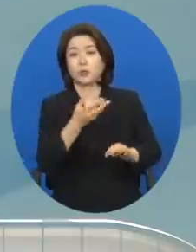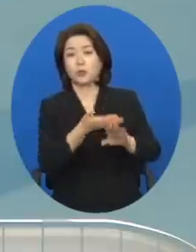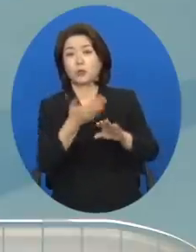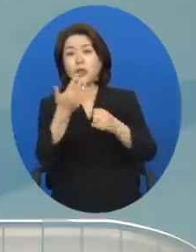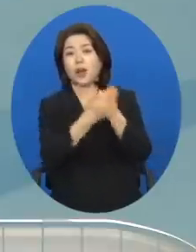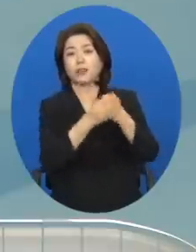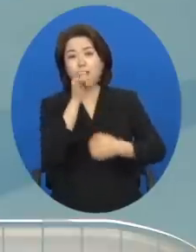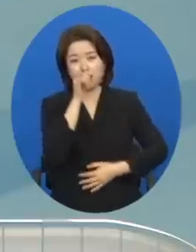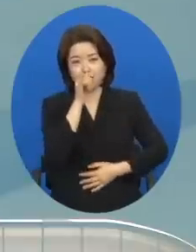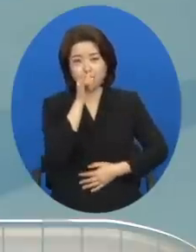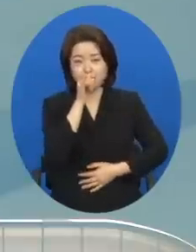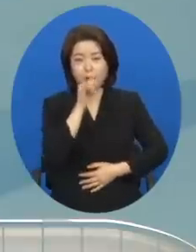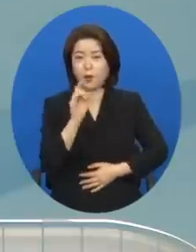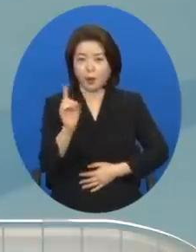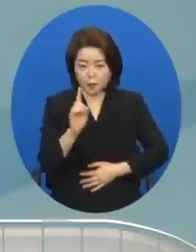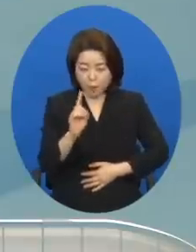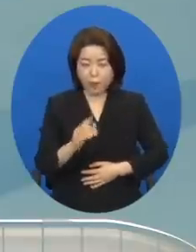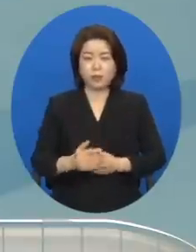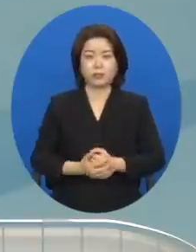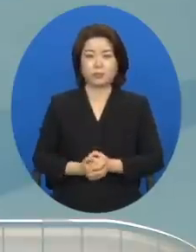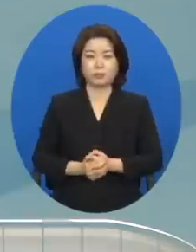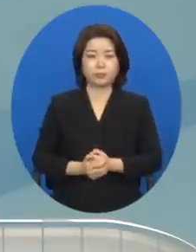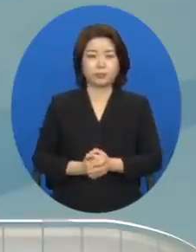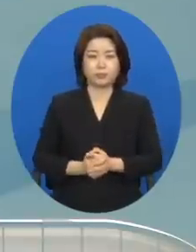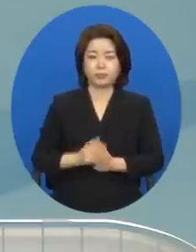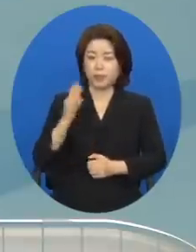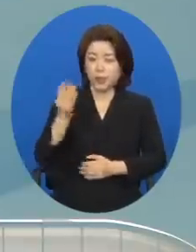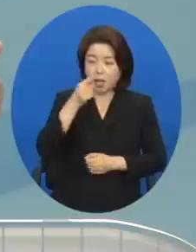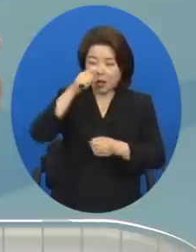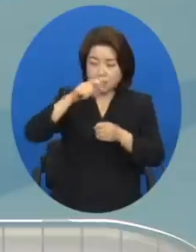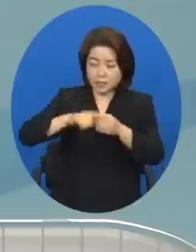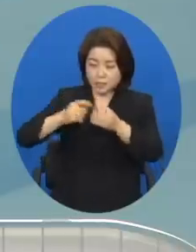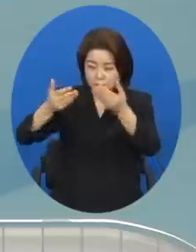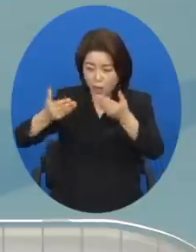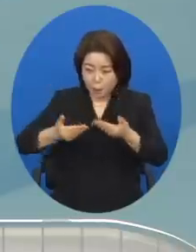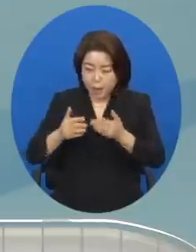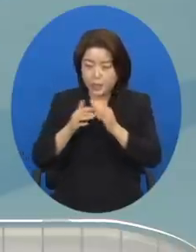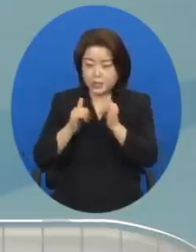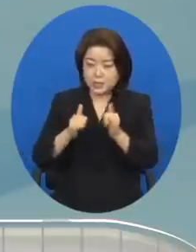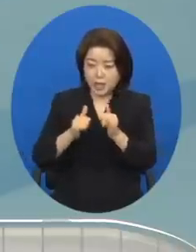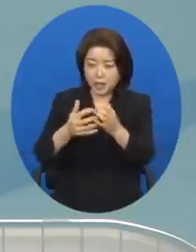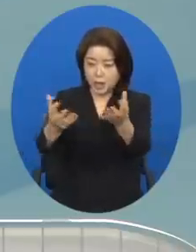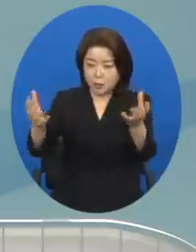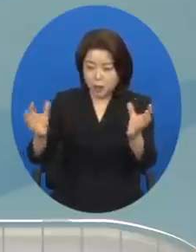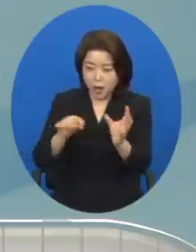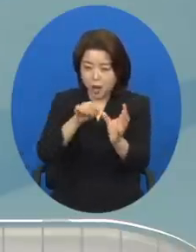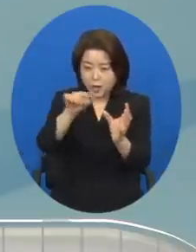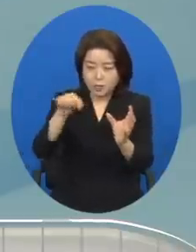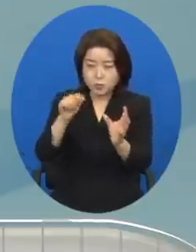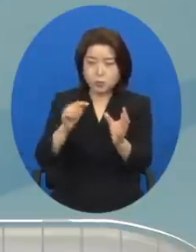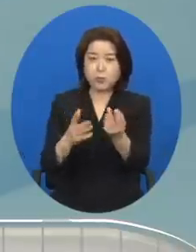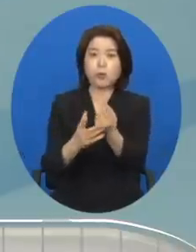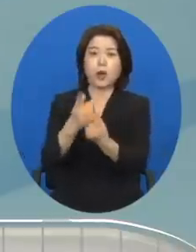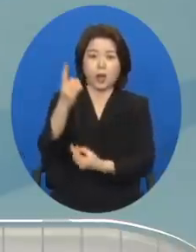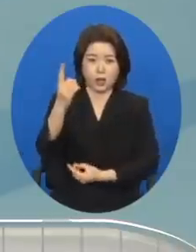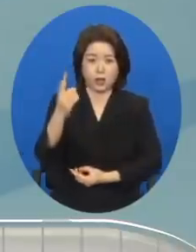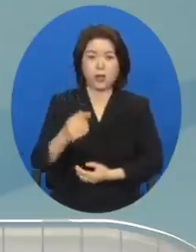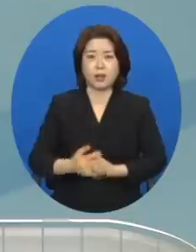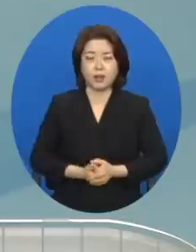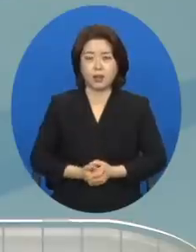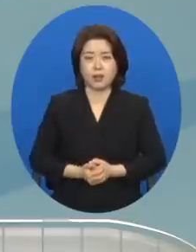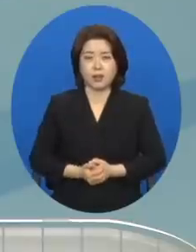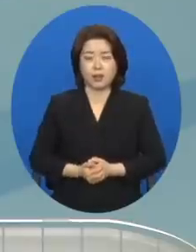은혜가 있어요. 그게 뭐냐면 성찬을 받은 사람들끼리도 한 몸이라는 거예요.